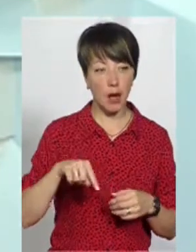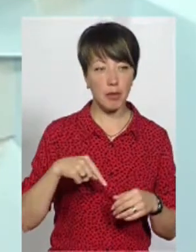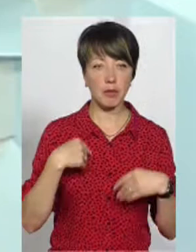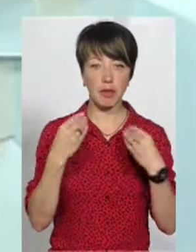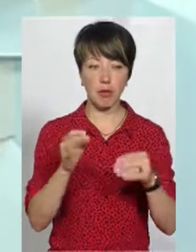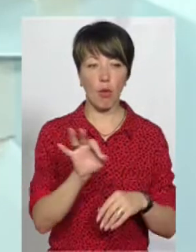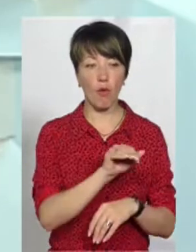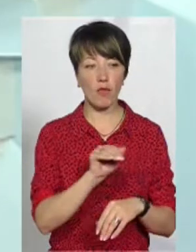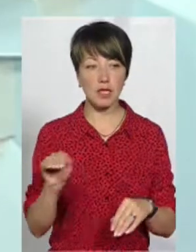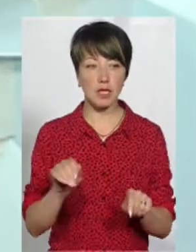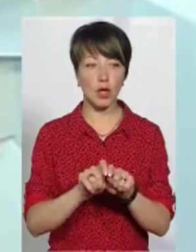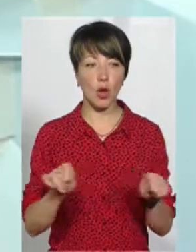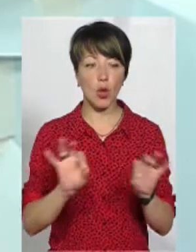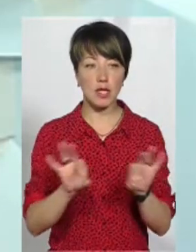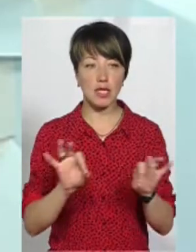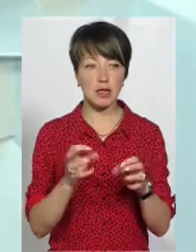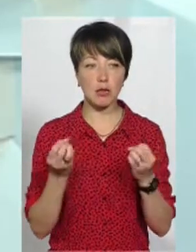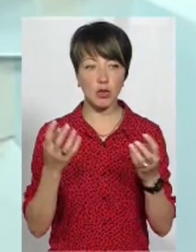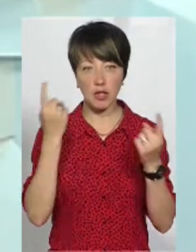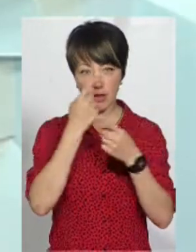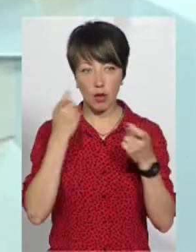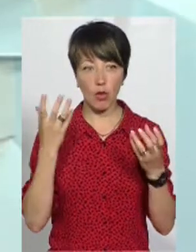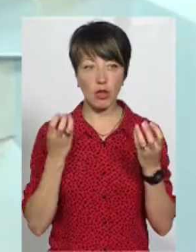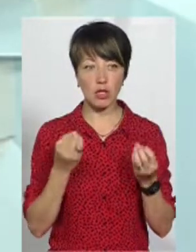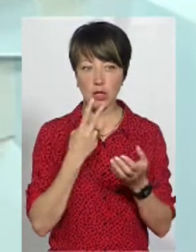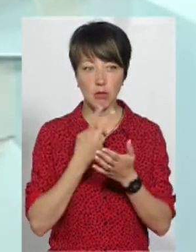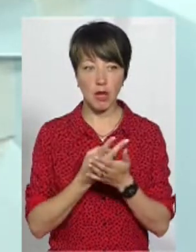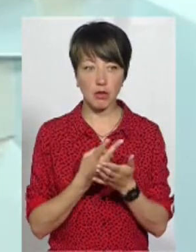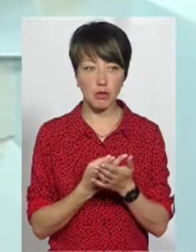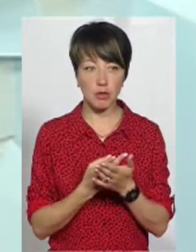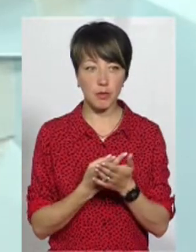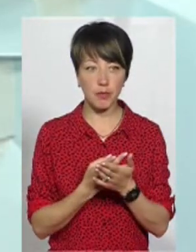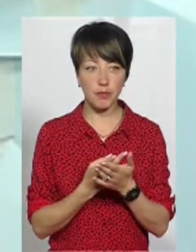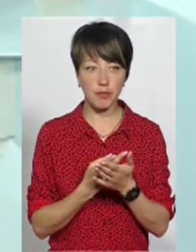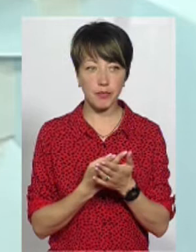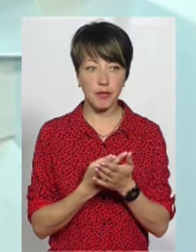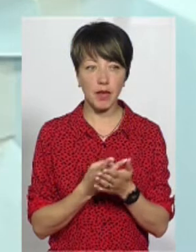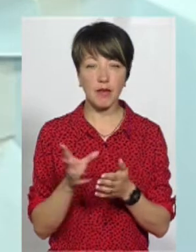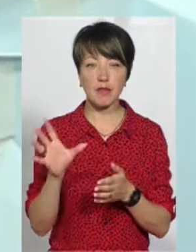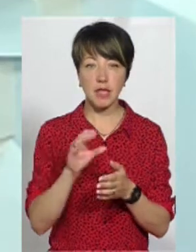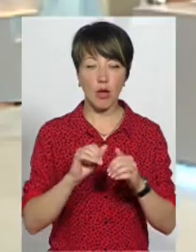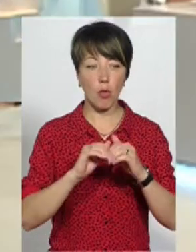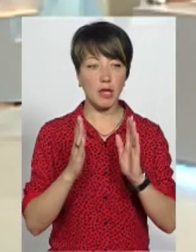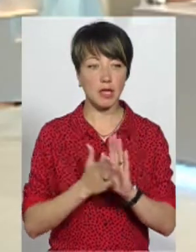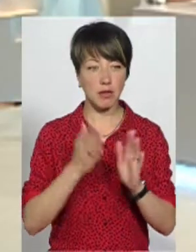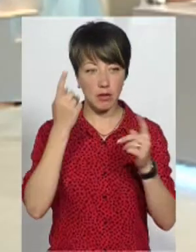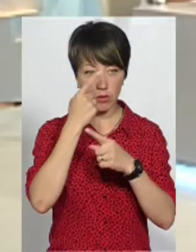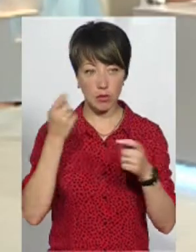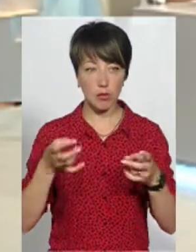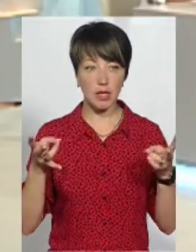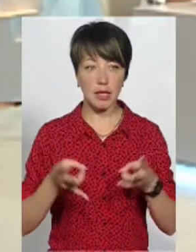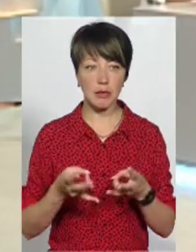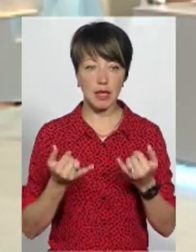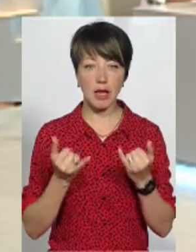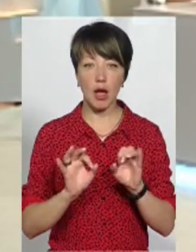вам офіційне роз'яснення, не просто в ефірі, коли я ще не бачу всієї об'єктивної інформації, яка нам